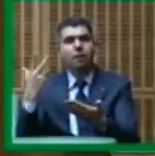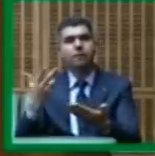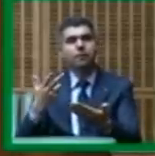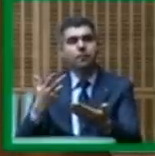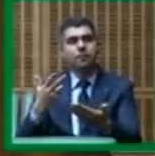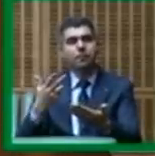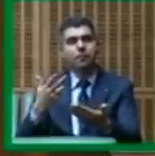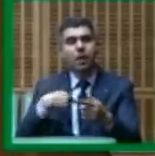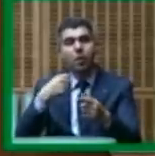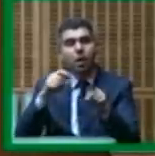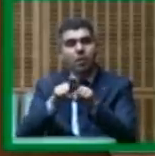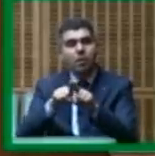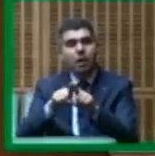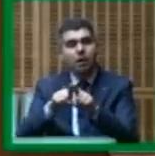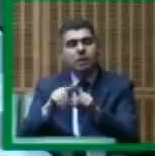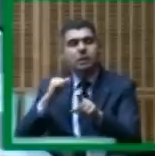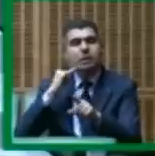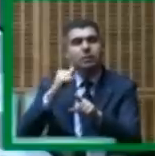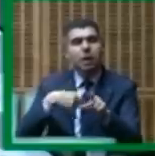اللي كيطلب منه يتراجع فيها.